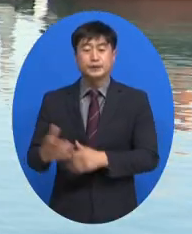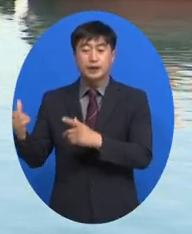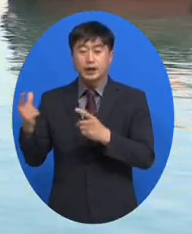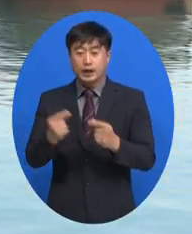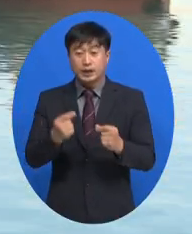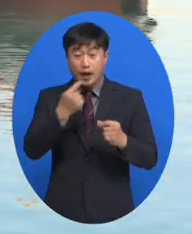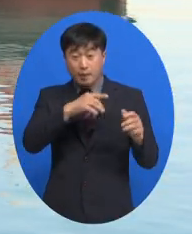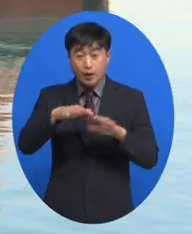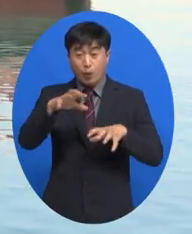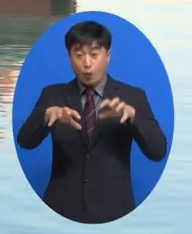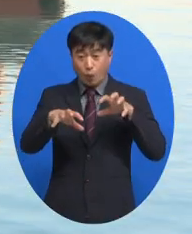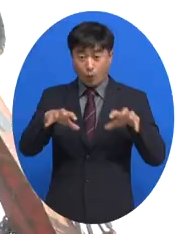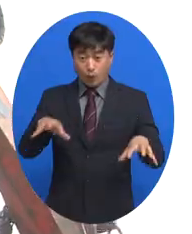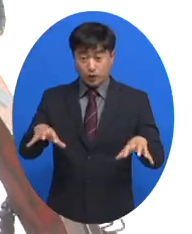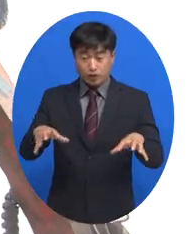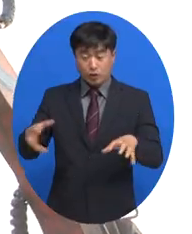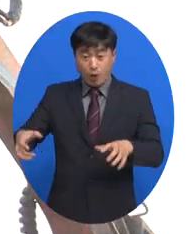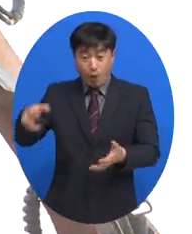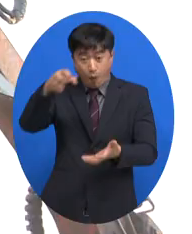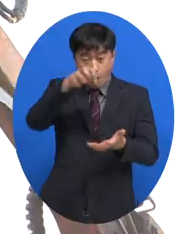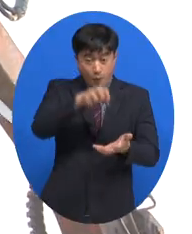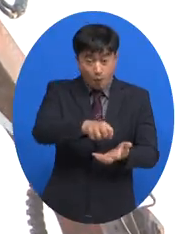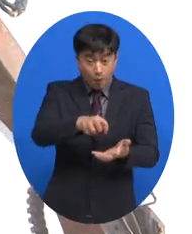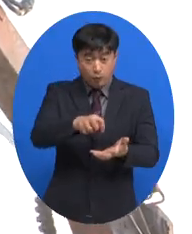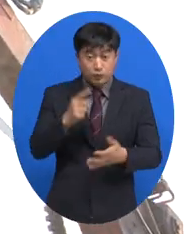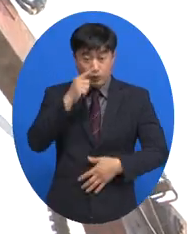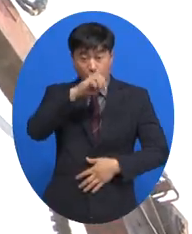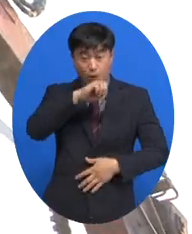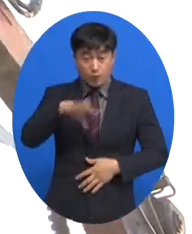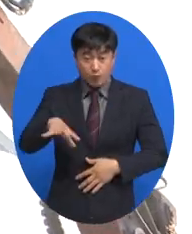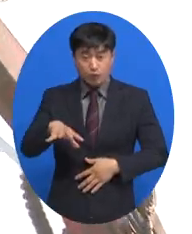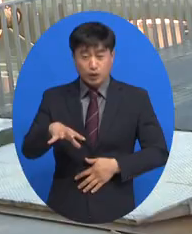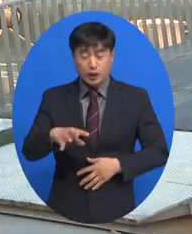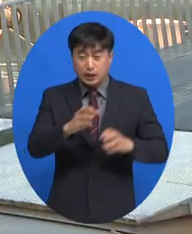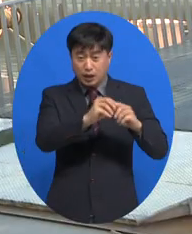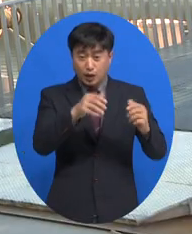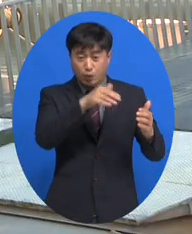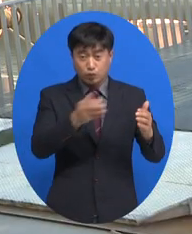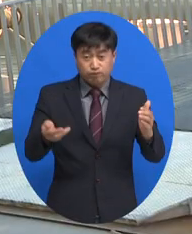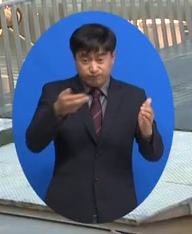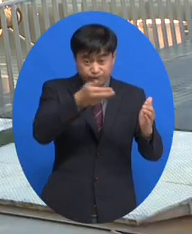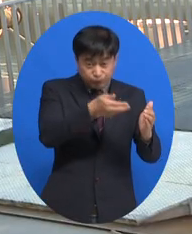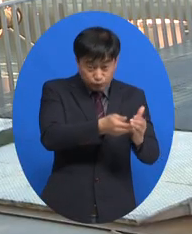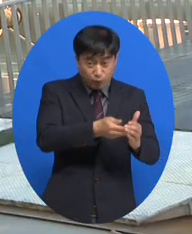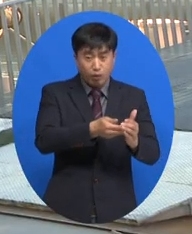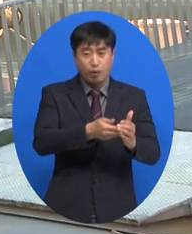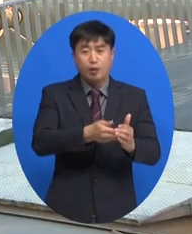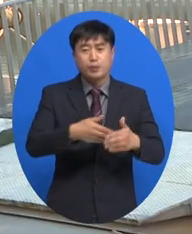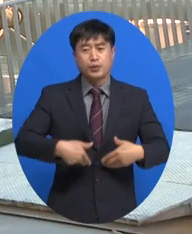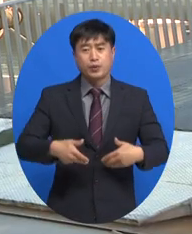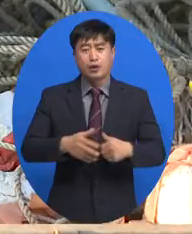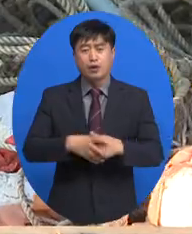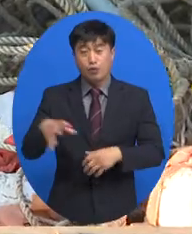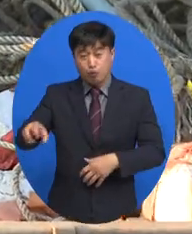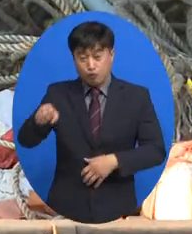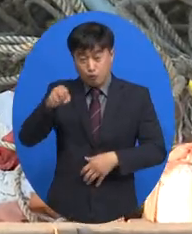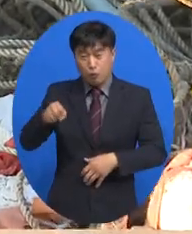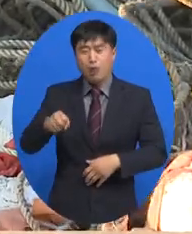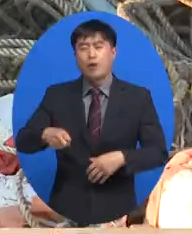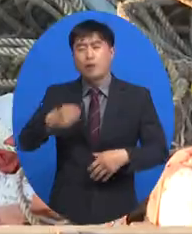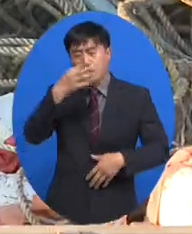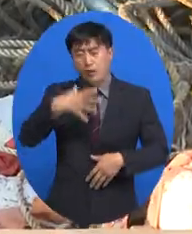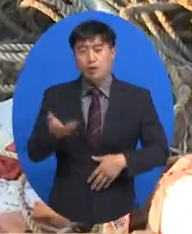이렇게 바다 곳곳에서 주운 쓰레기는 육상 반출 작업을 또 거쳐야 하는 상황. 줍기도 힘들지만